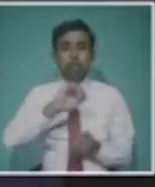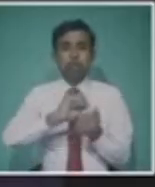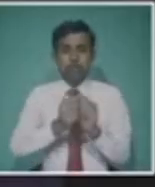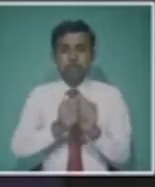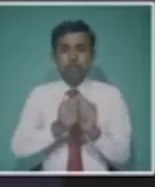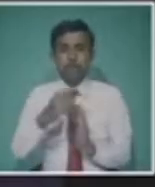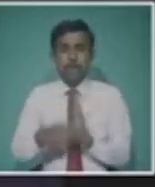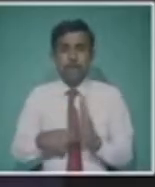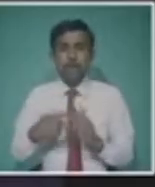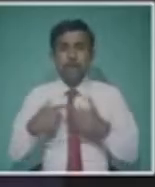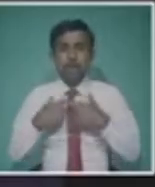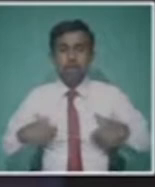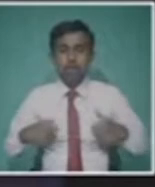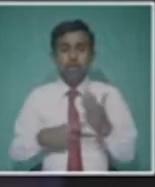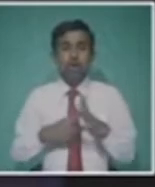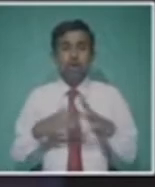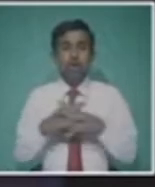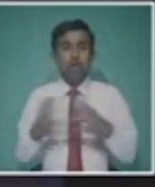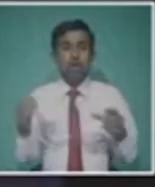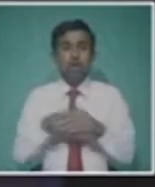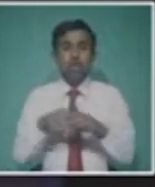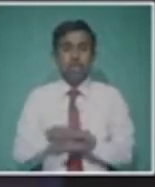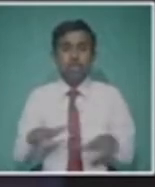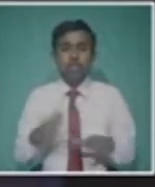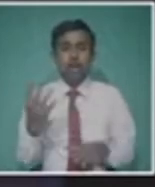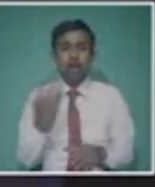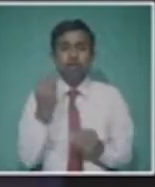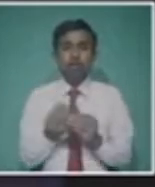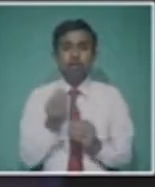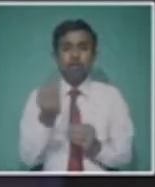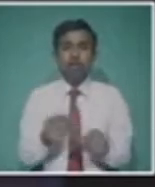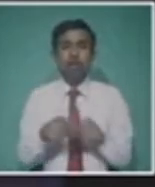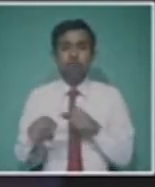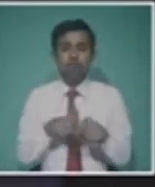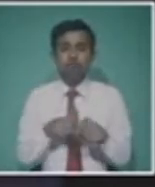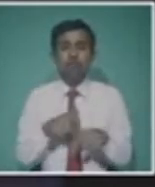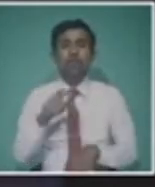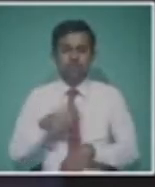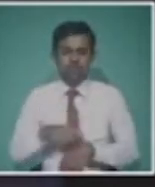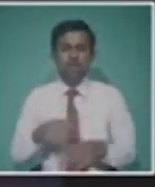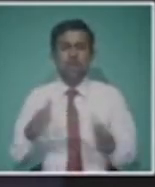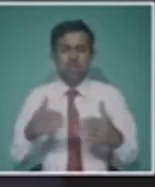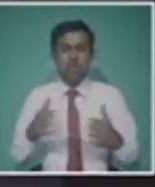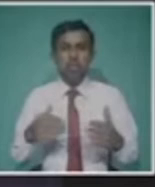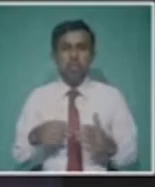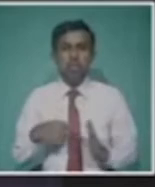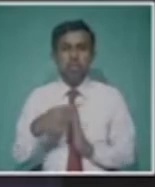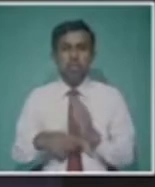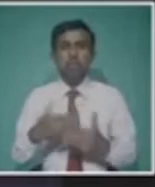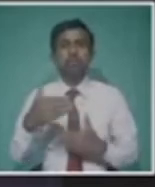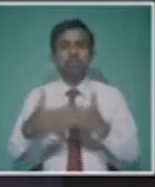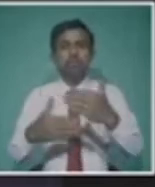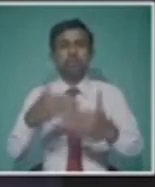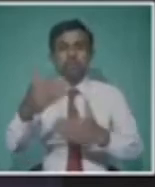මේ රටේ නීති විද්‍යාලයට ඇතුල්ලත් වෙන්නේ දරුවන්ට ඒ අවස්ථාව ලබා දුන්නා වගේම යම් කාලයක් තව මේ රටේ ඉදිරියට